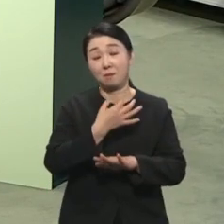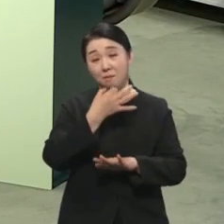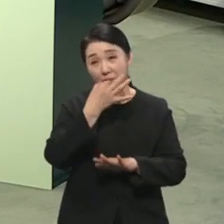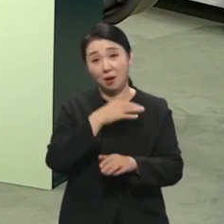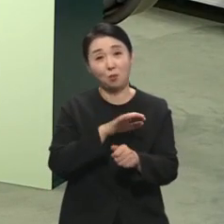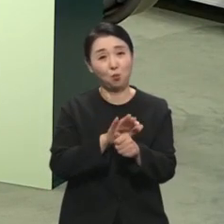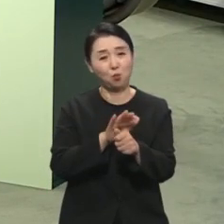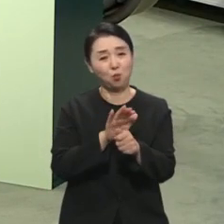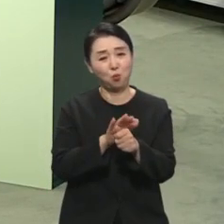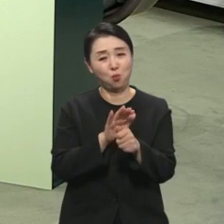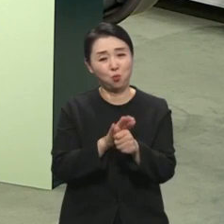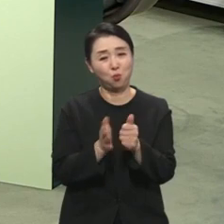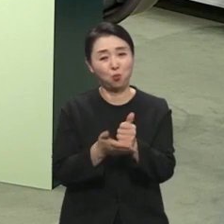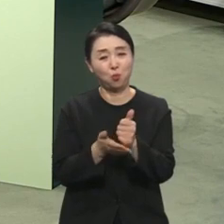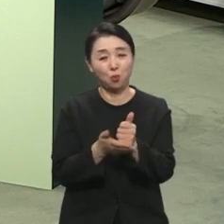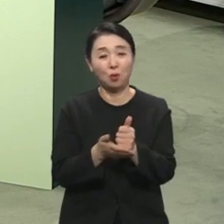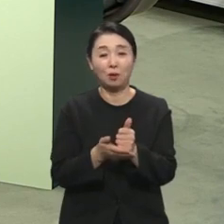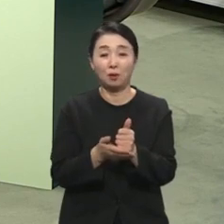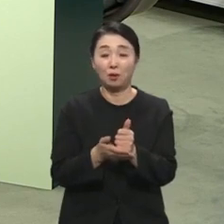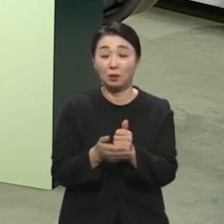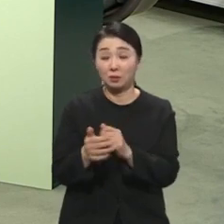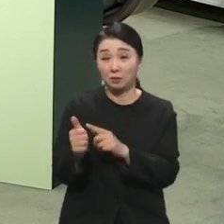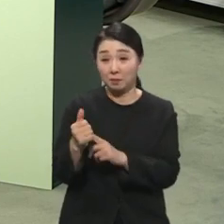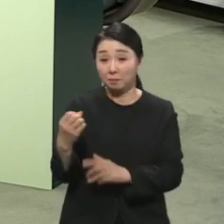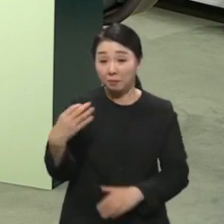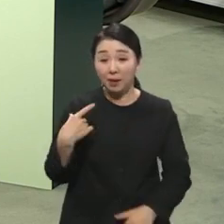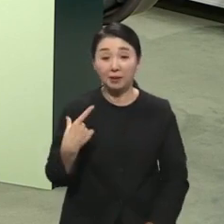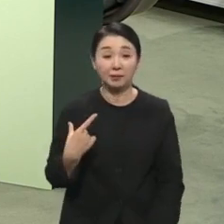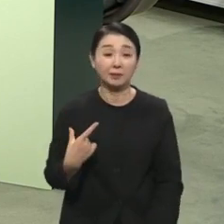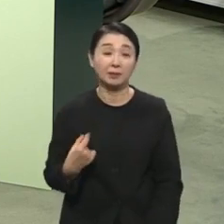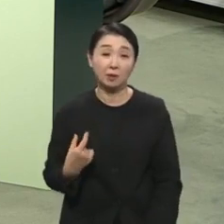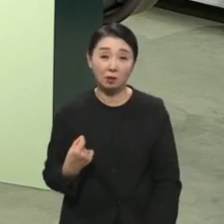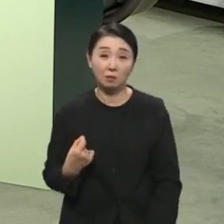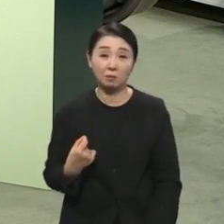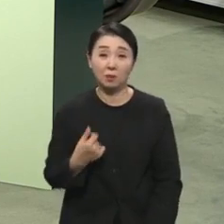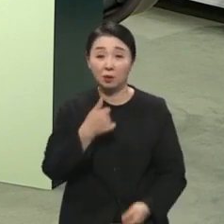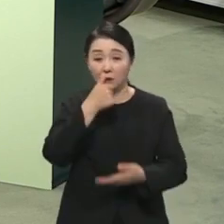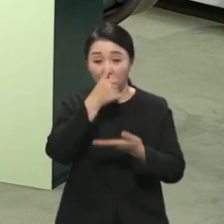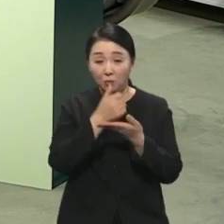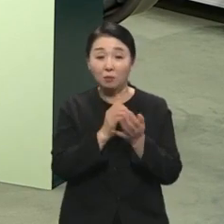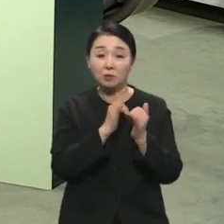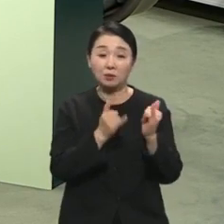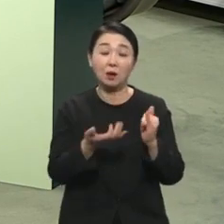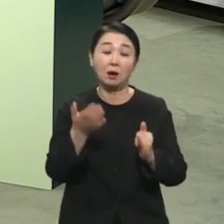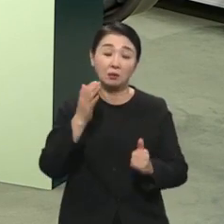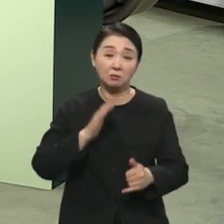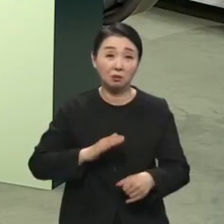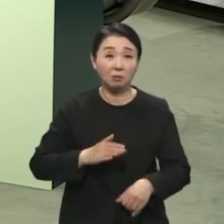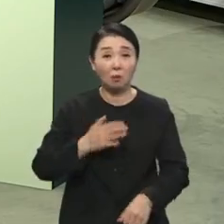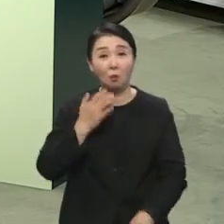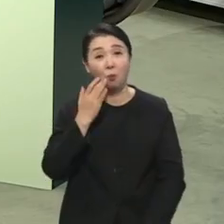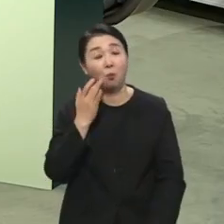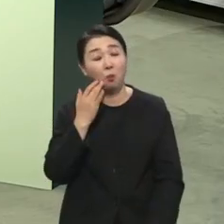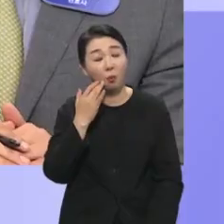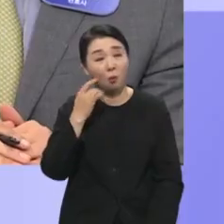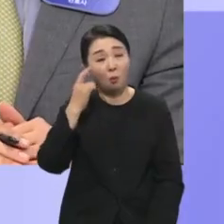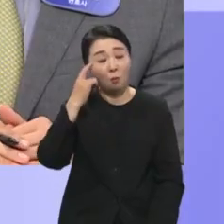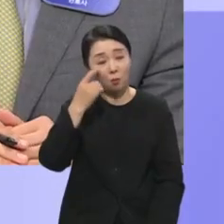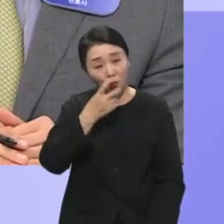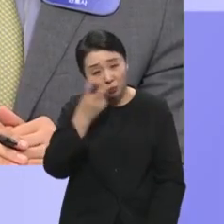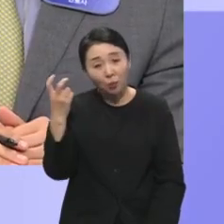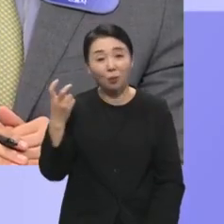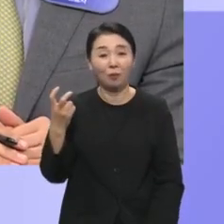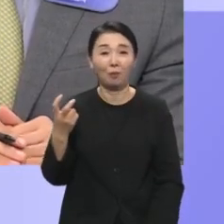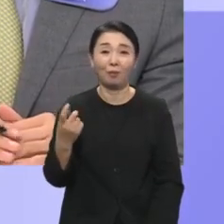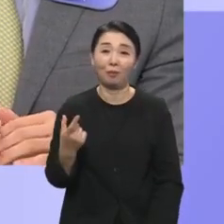성과인 거 같은데 아까 우리 변호사님도 얘기를 했지만 진짜 참 범죄자만 기발하다 머리 잘 쓴다 이런